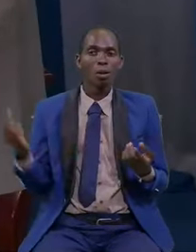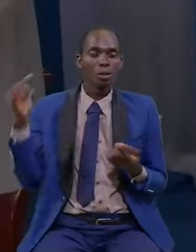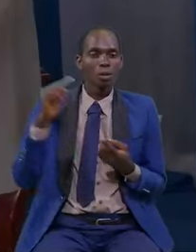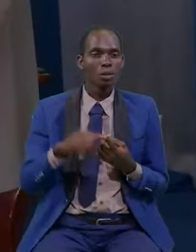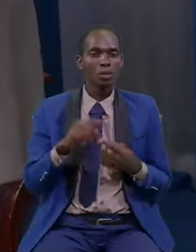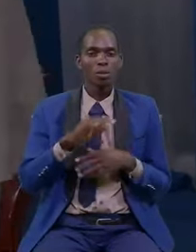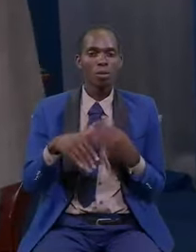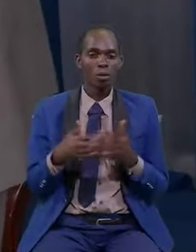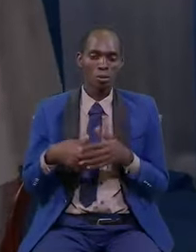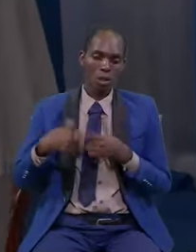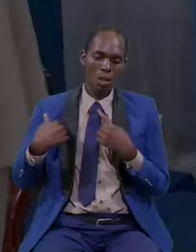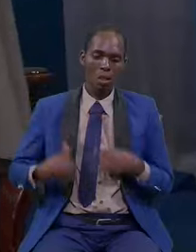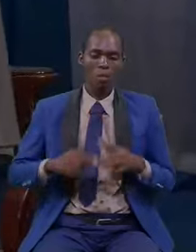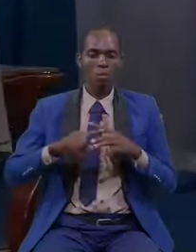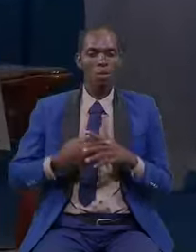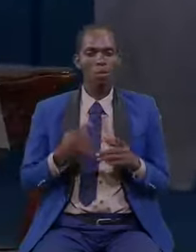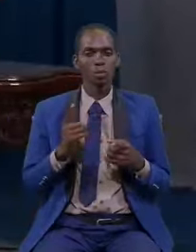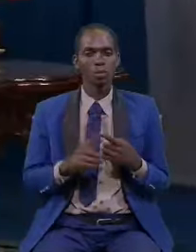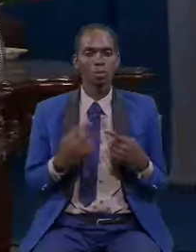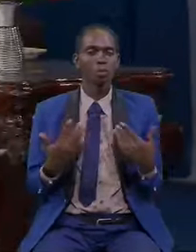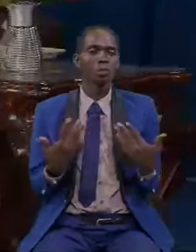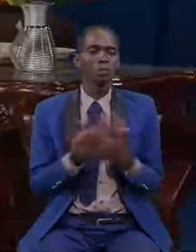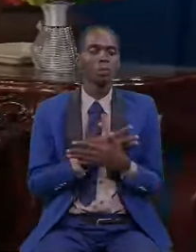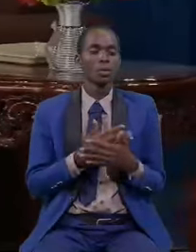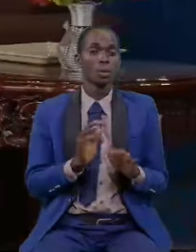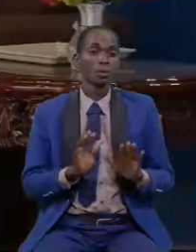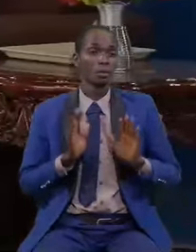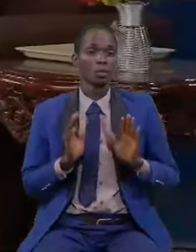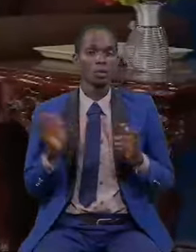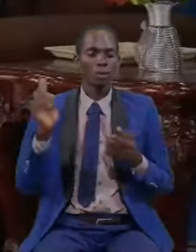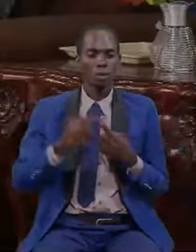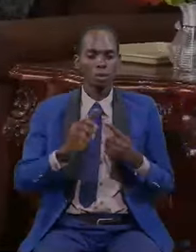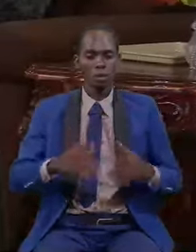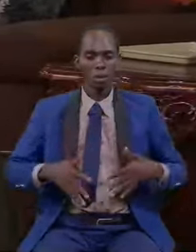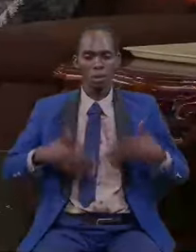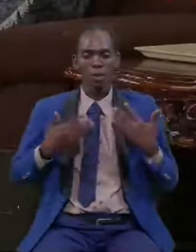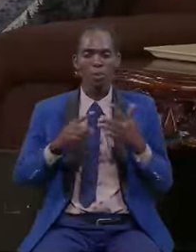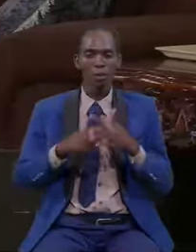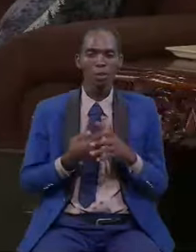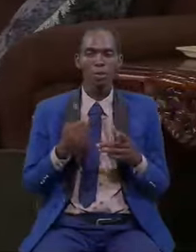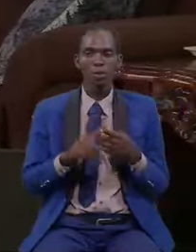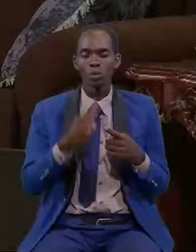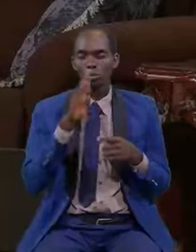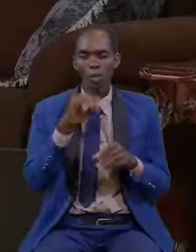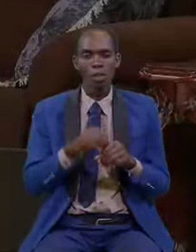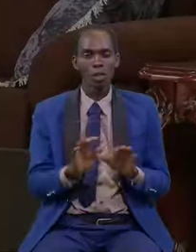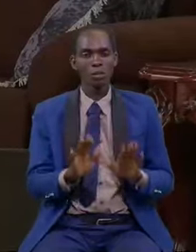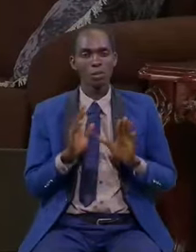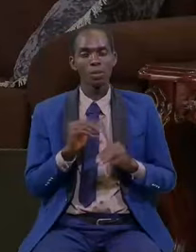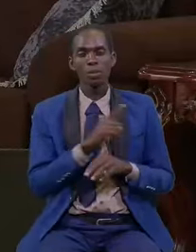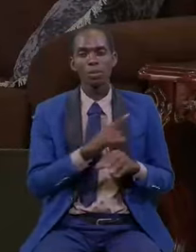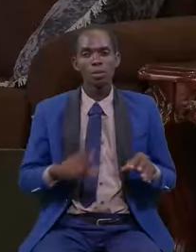jusqu'à ce que leur cœur s'ébranle, jusqu'à ce que leur vie commence à s'ébranler, et le Seigneur